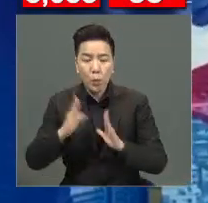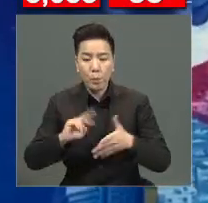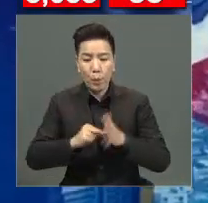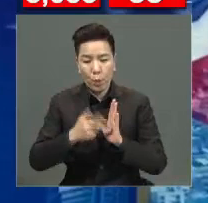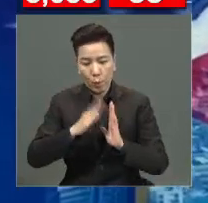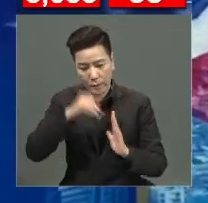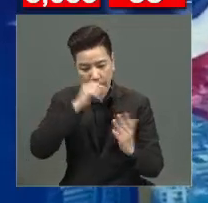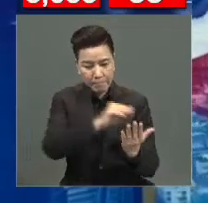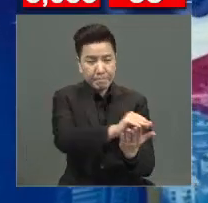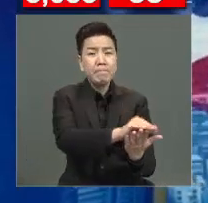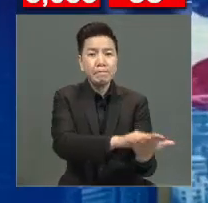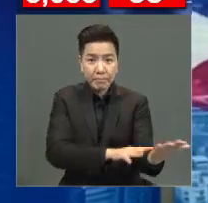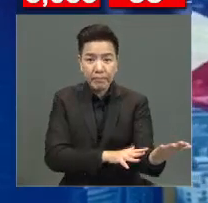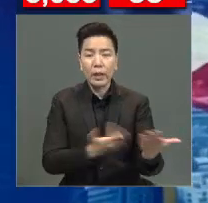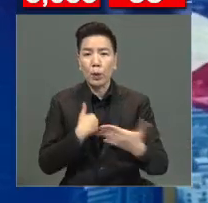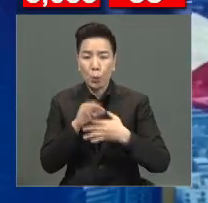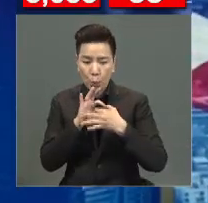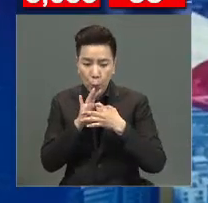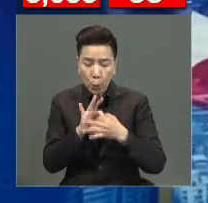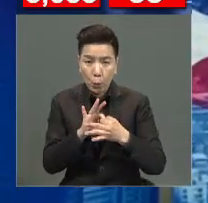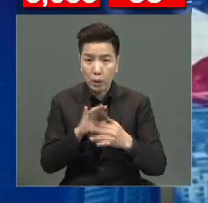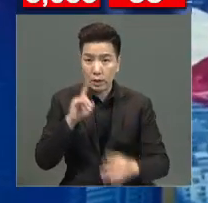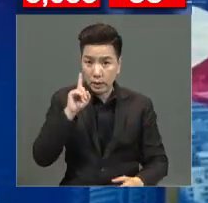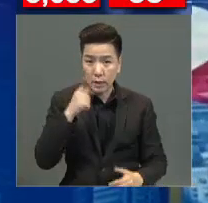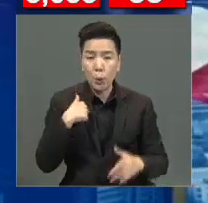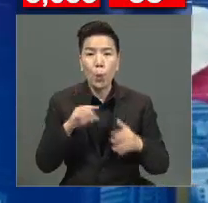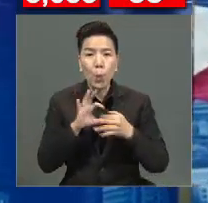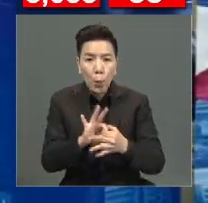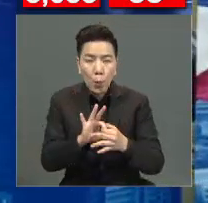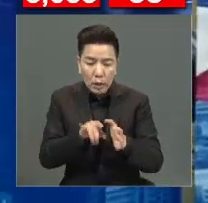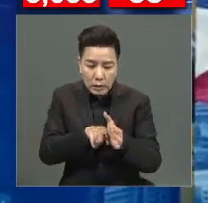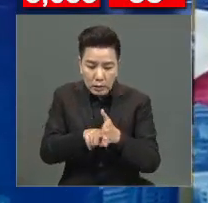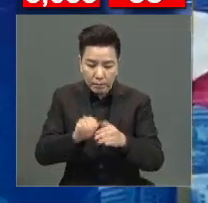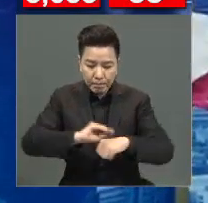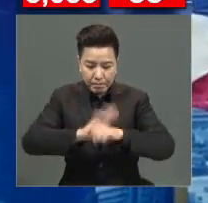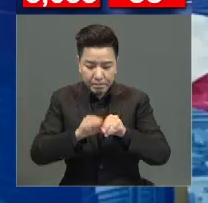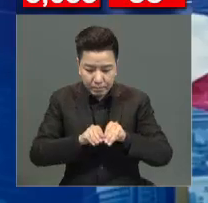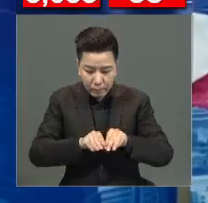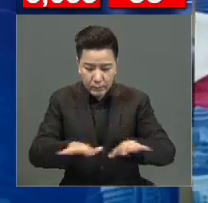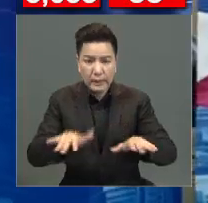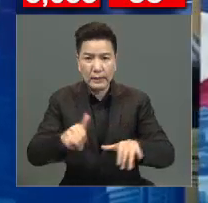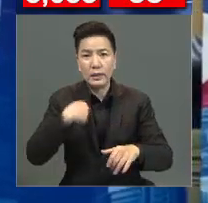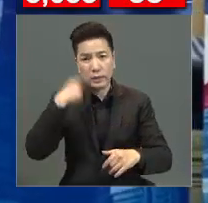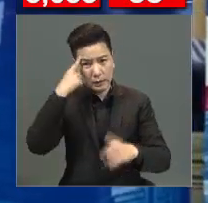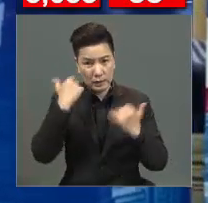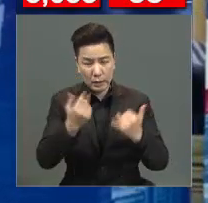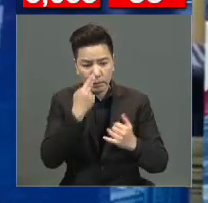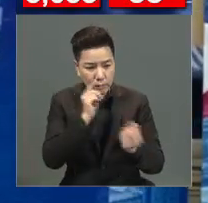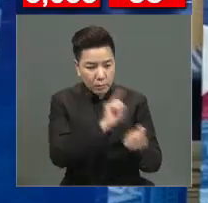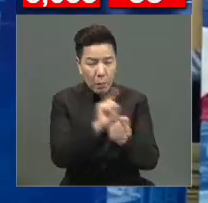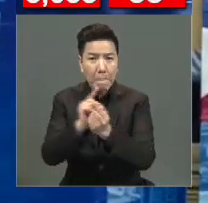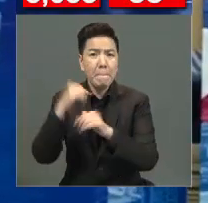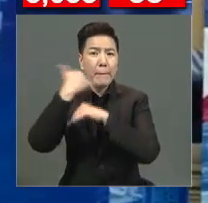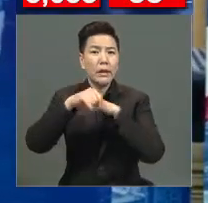ราทั้งสิ้นแต่สิ่งสำคัญที่สุดที่ห่วงก็คือในเรื่องของการแพร่ระบาดซึ่งมีอยู่ในต่างประเทศอยู่แล้วในปัจจุบันเห็นได้ว่าหลายประเ